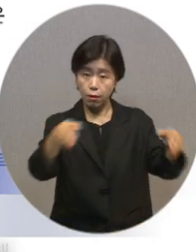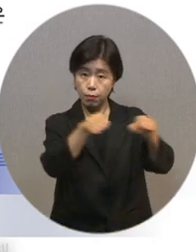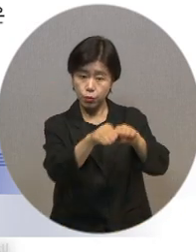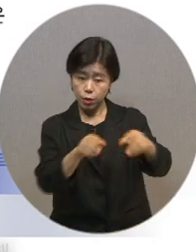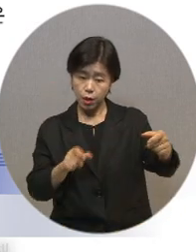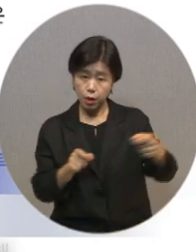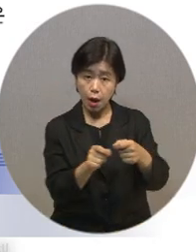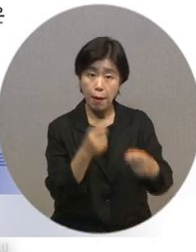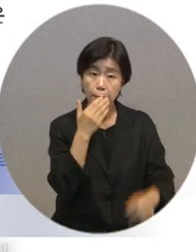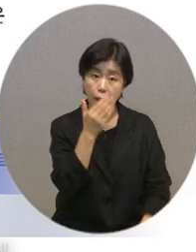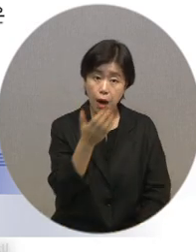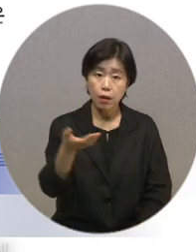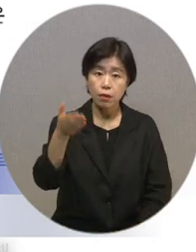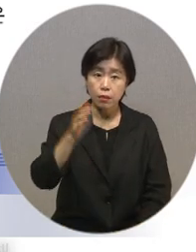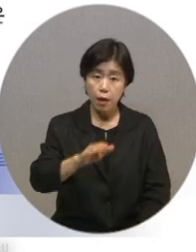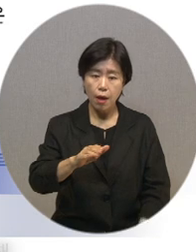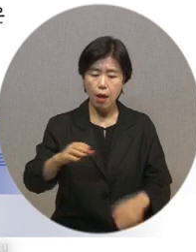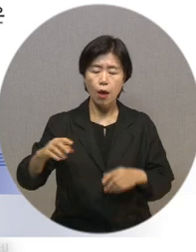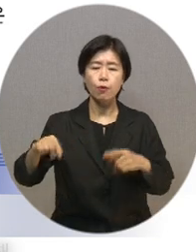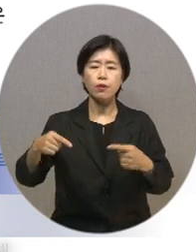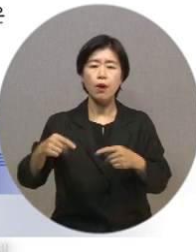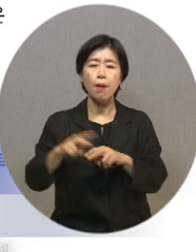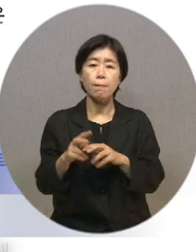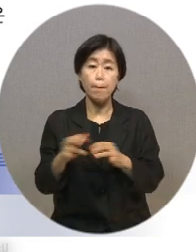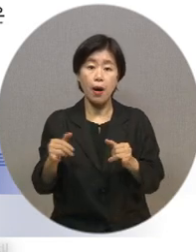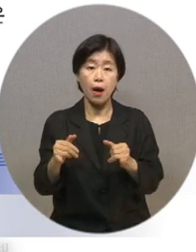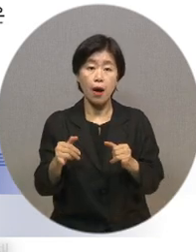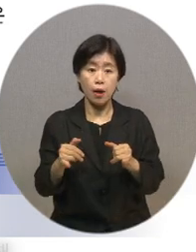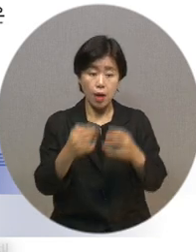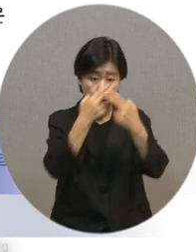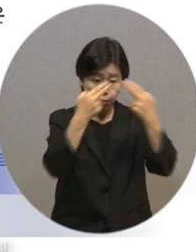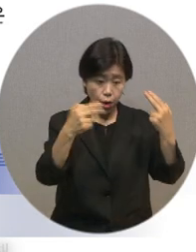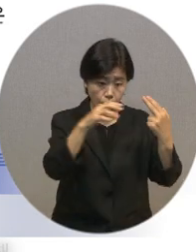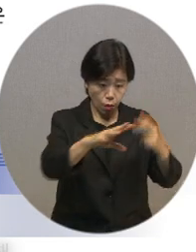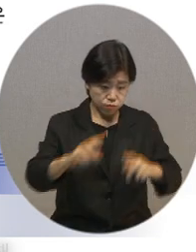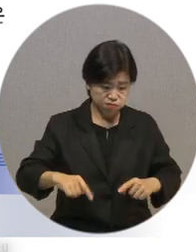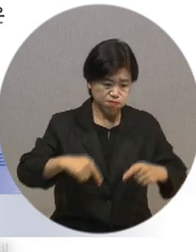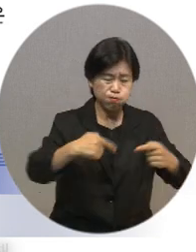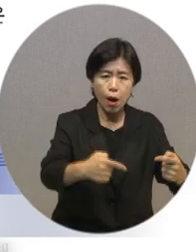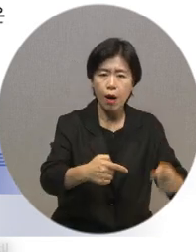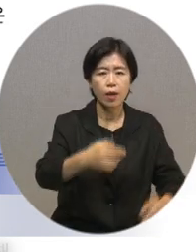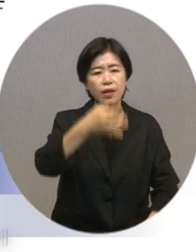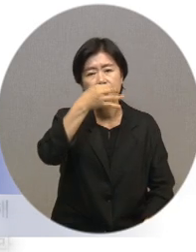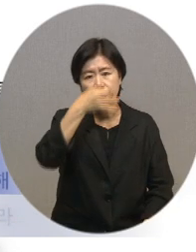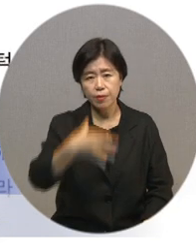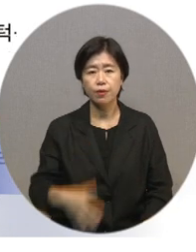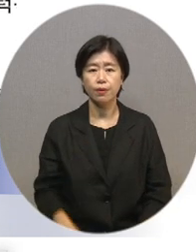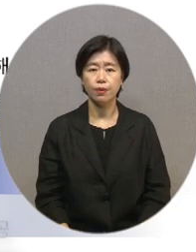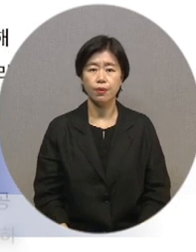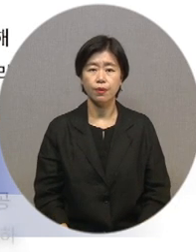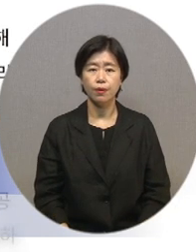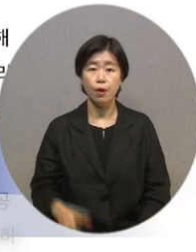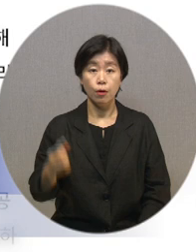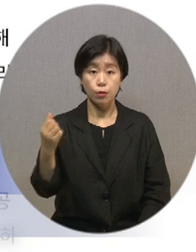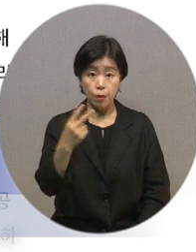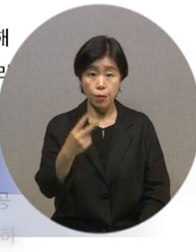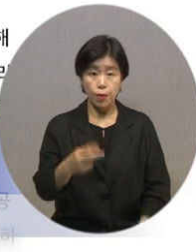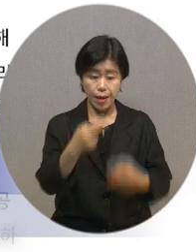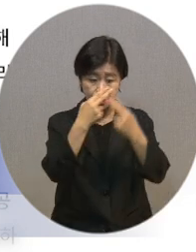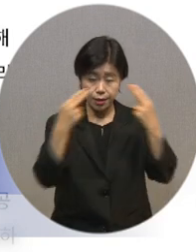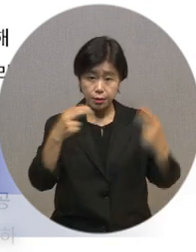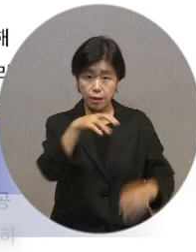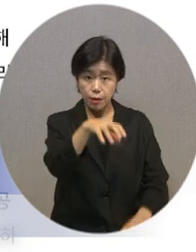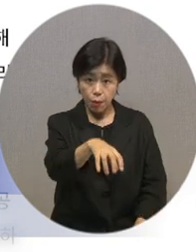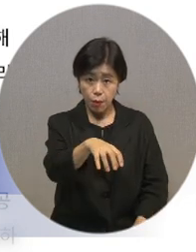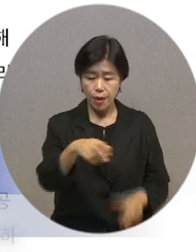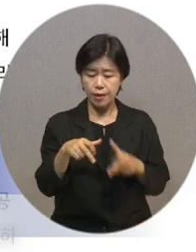접근할 수 있지만 휠처 이용자가 빈소에 접근하는 일은 매우 어렵다고 말했습니다 또한 장례 시장에